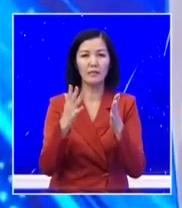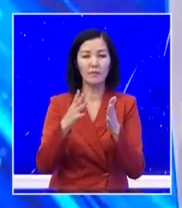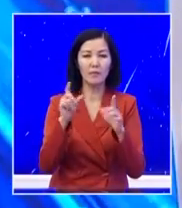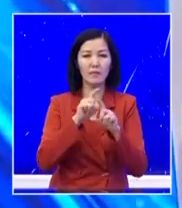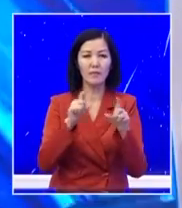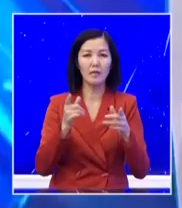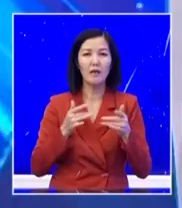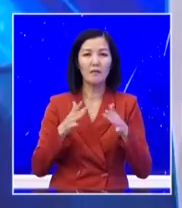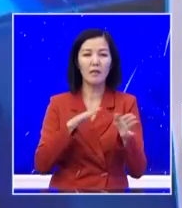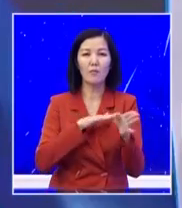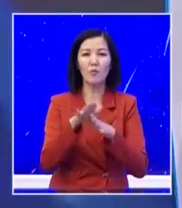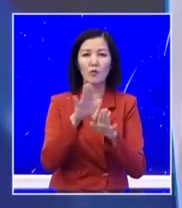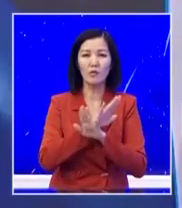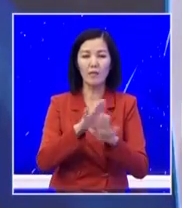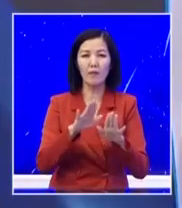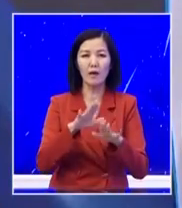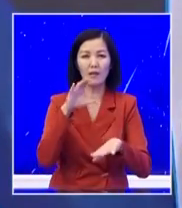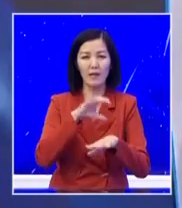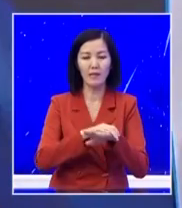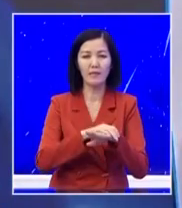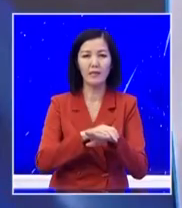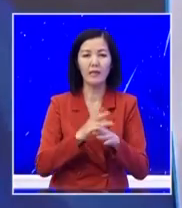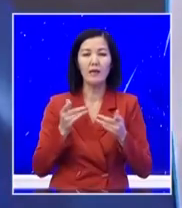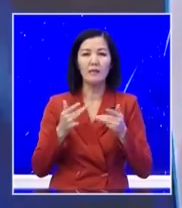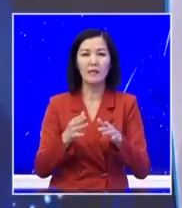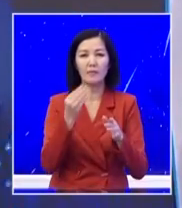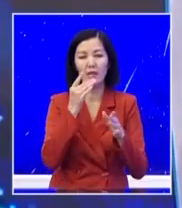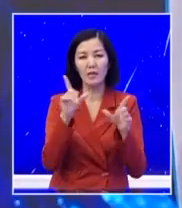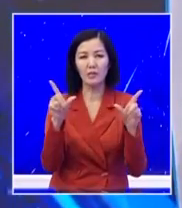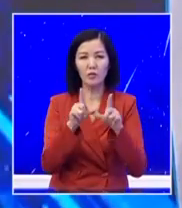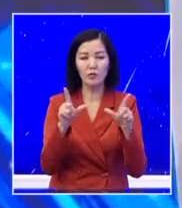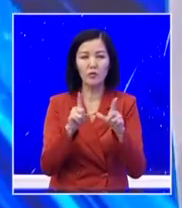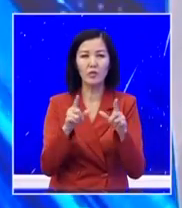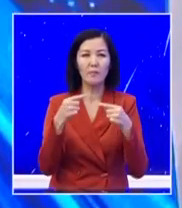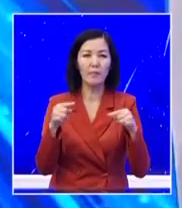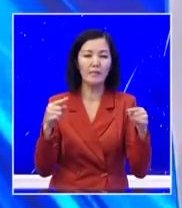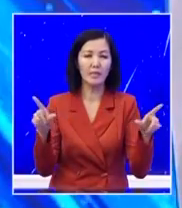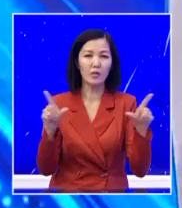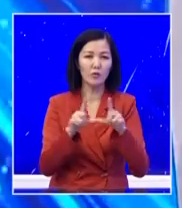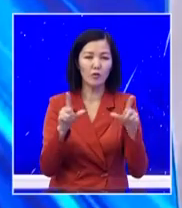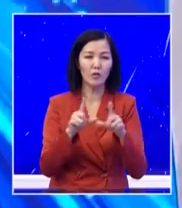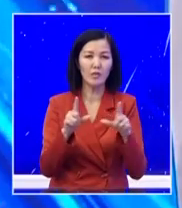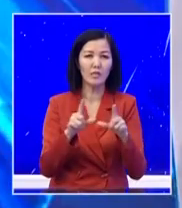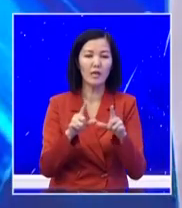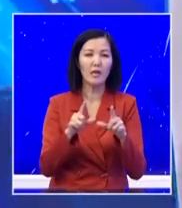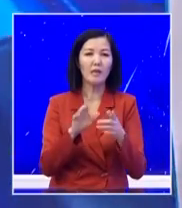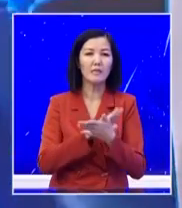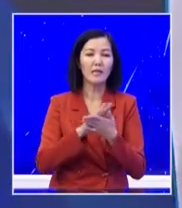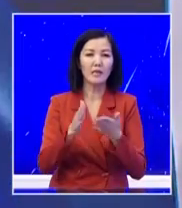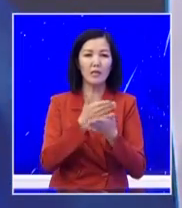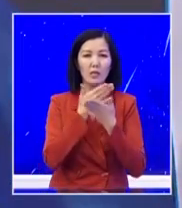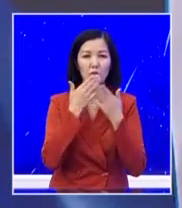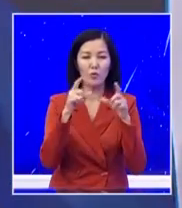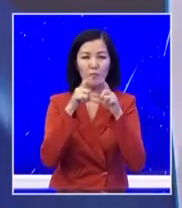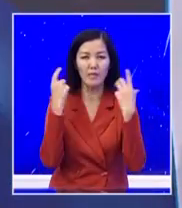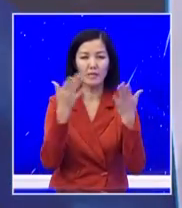нысанның талаптарды орындамаған анықталды. Бұл талаптар азық-түлік және азық-түліктік емес, басқа да дүкендерде сақталмай отыр. Сатушылар